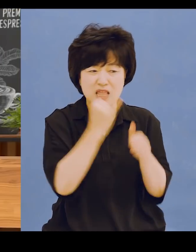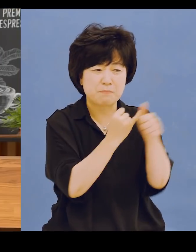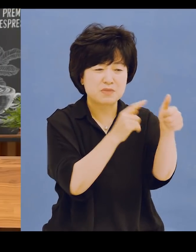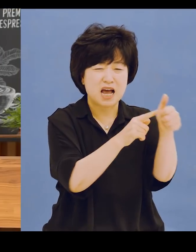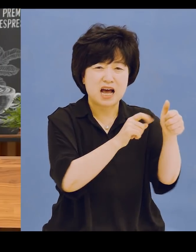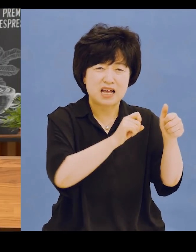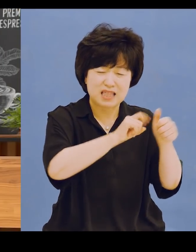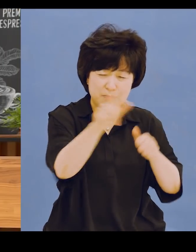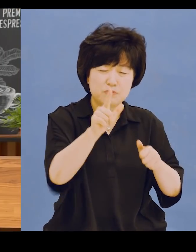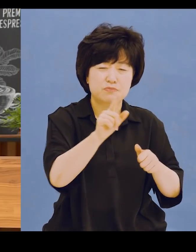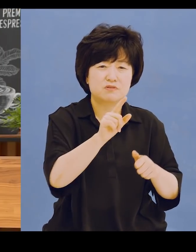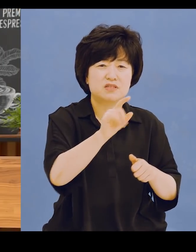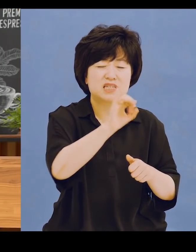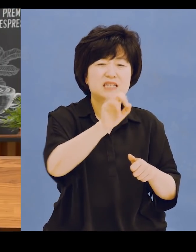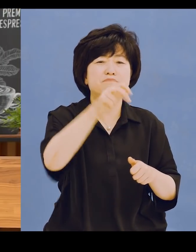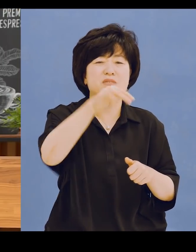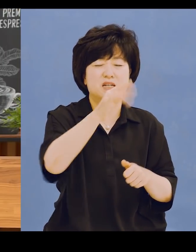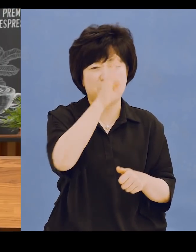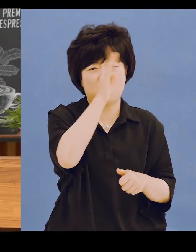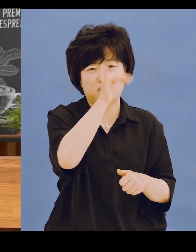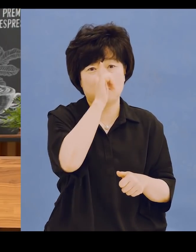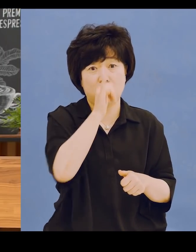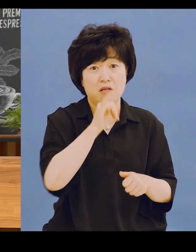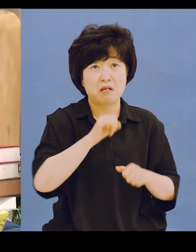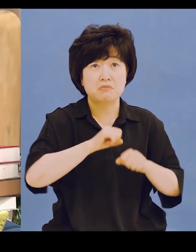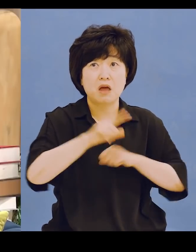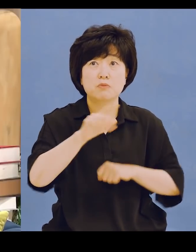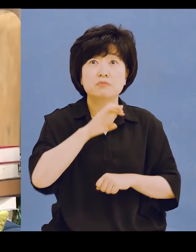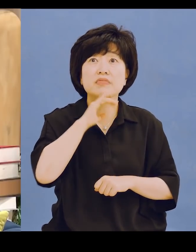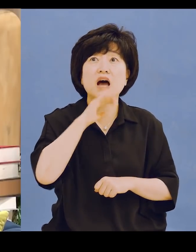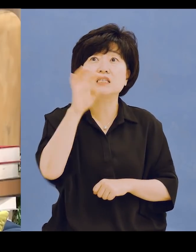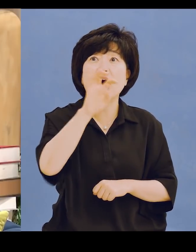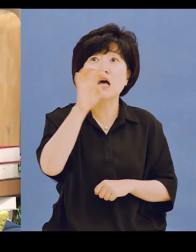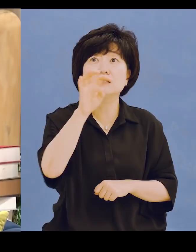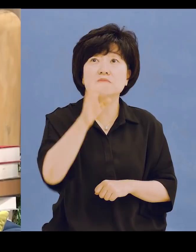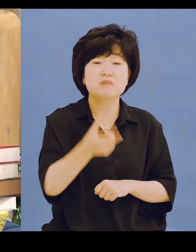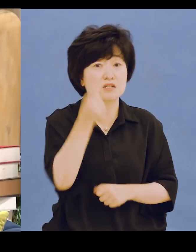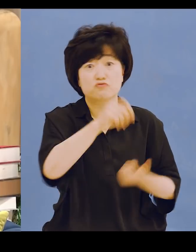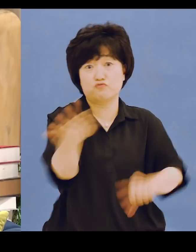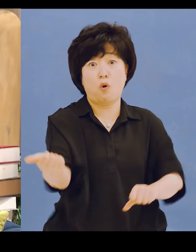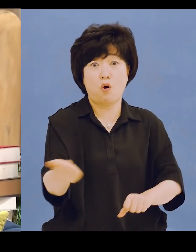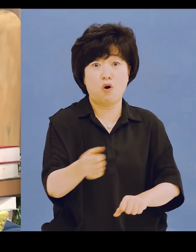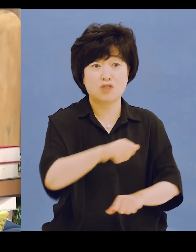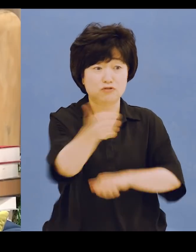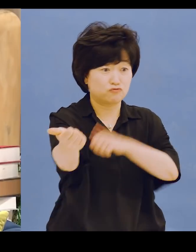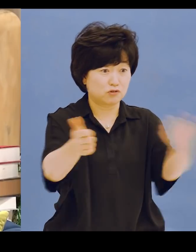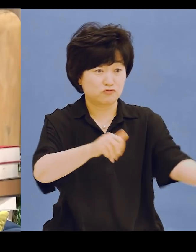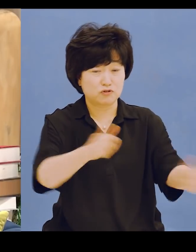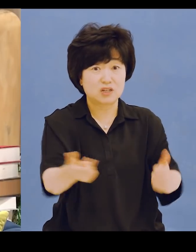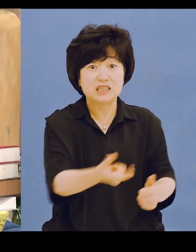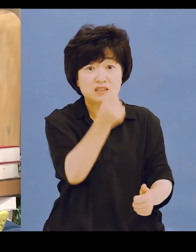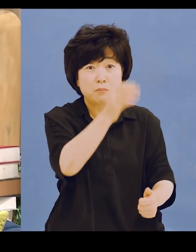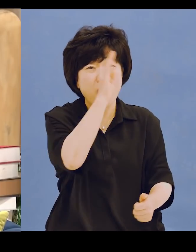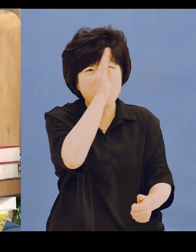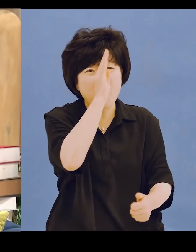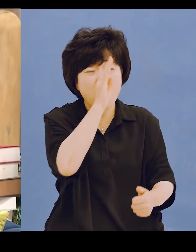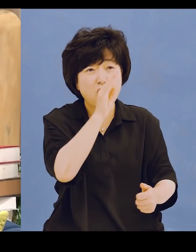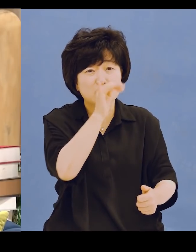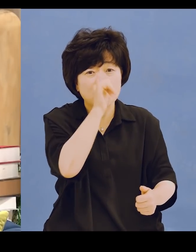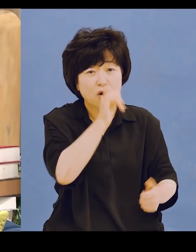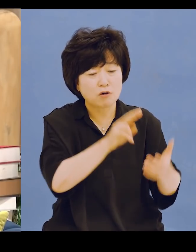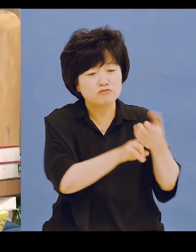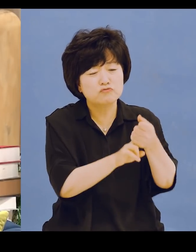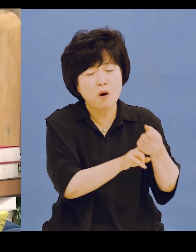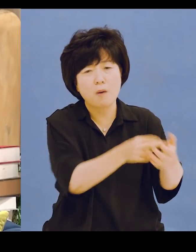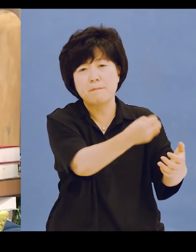속에 40에서 45세면 다 죽어요. 그럼 질병 속에 있다는 걸 나는 알지만 얘기를 나한테 한 적이